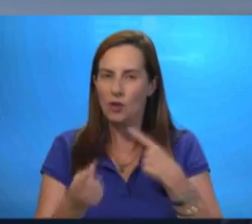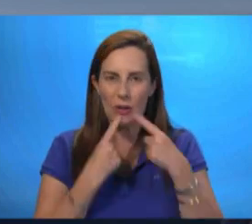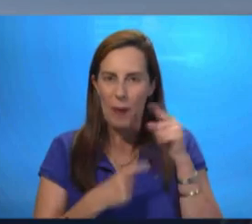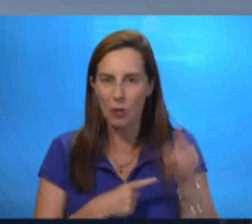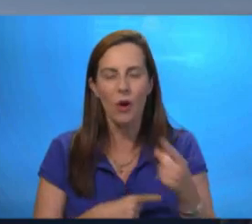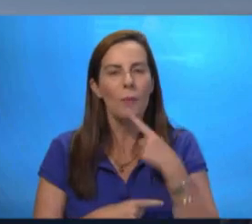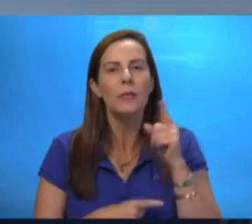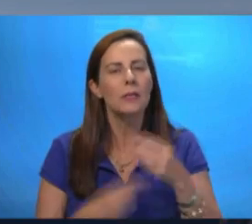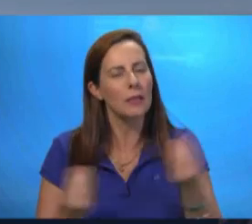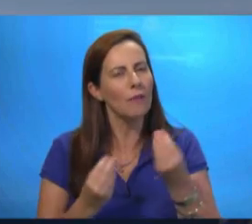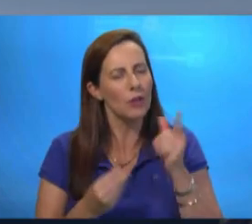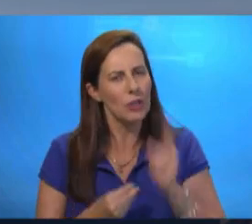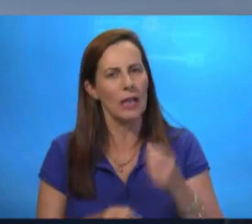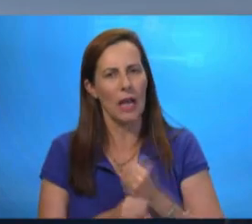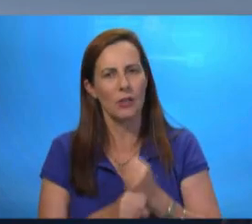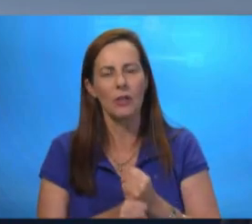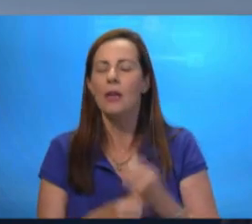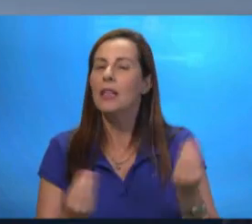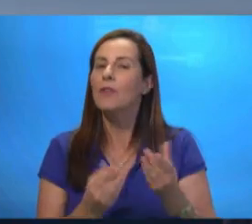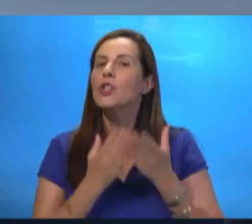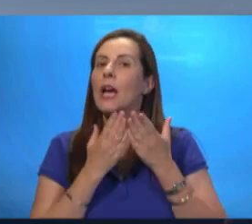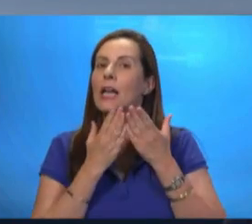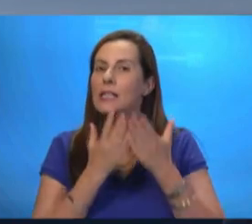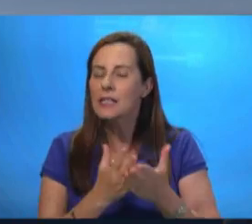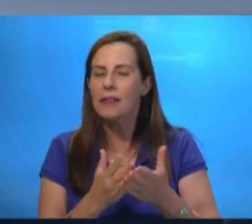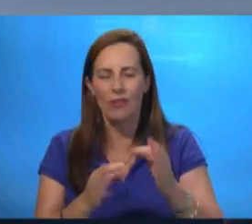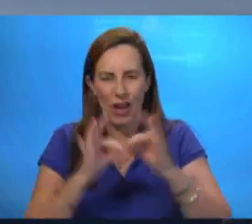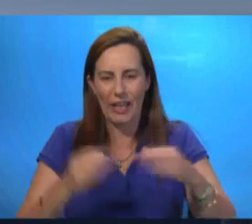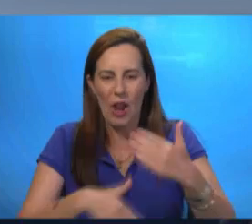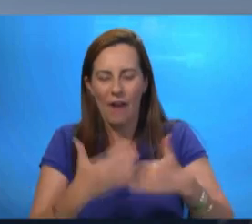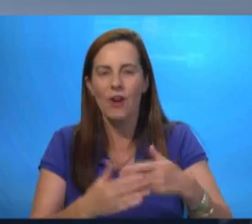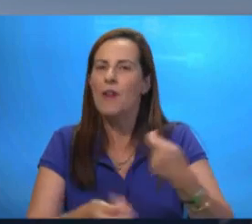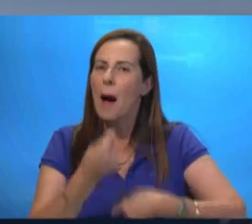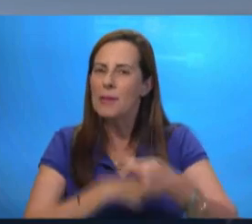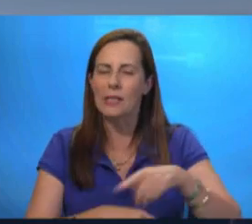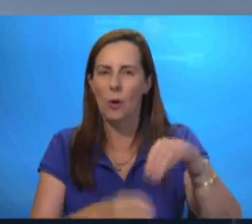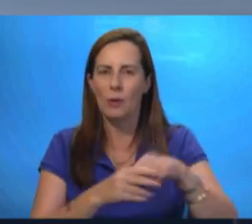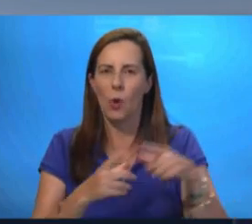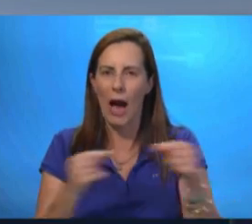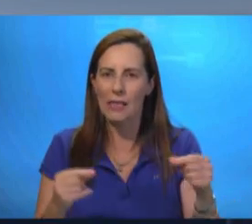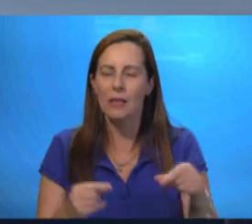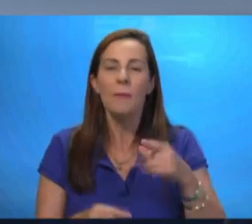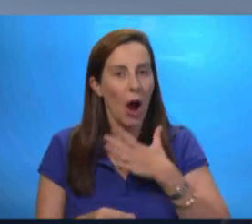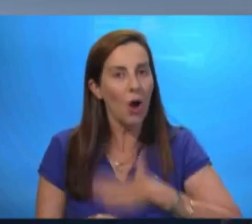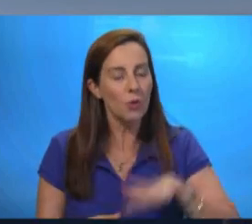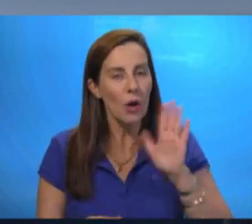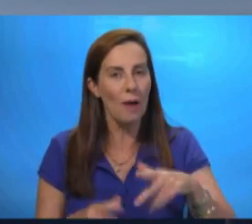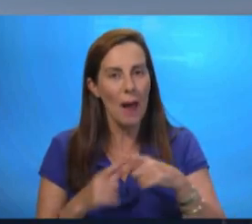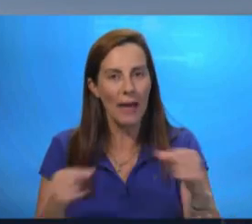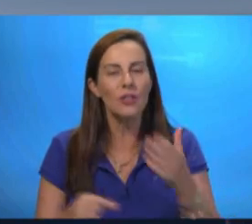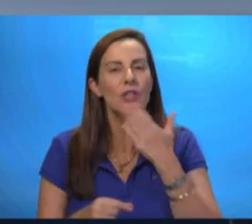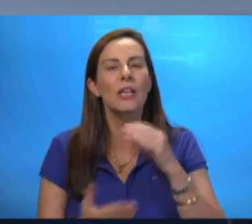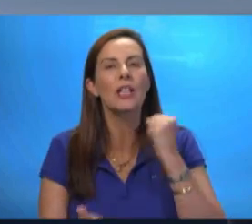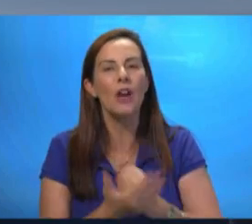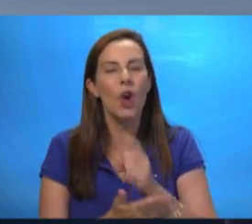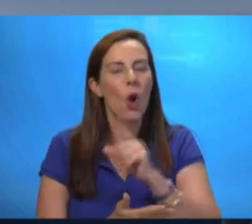זה צעד מבורך, צעד שיסייע בהנעת השוק והמסחר ברצועת עזה. הם רצו אגב בעזה שישראל תאשר לא רק